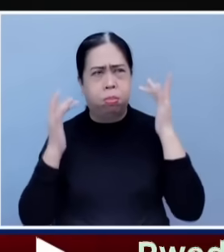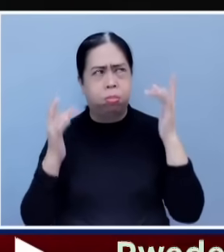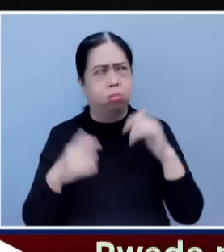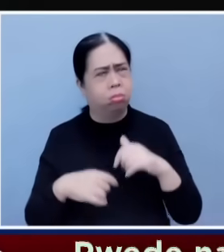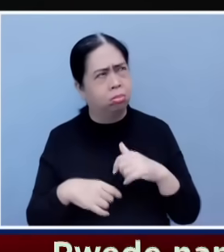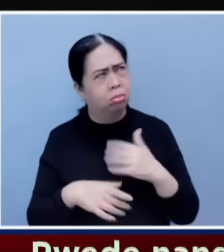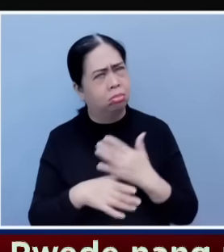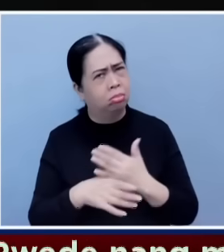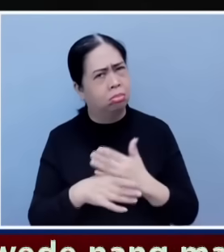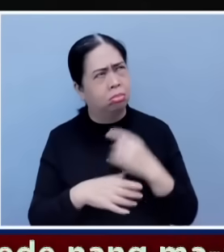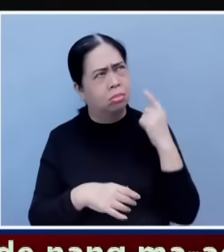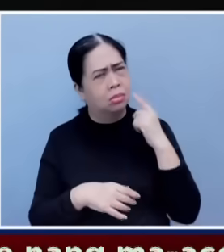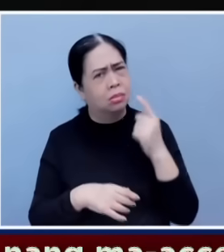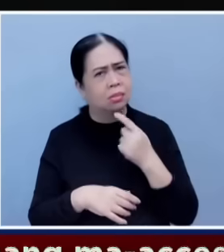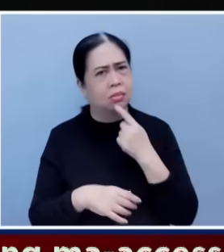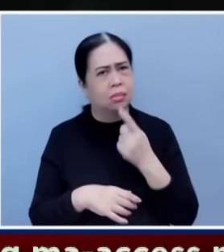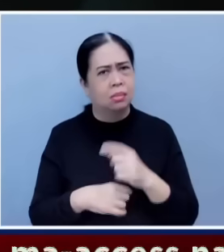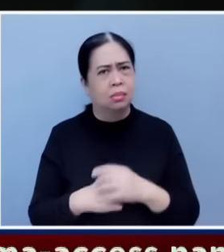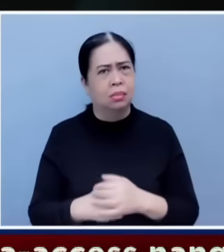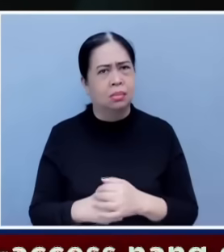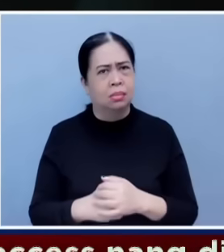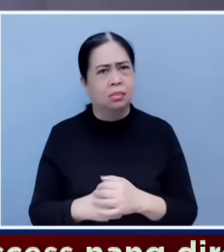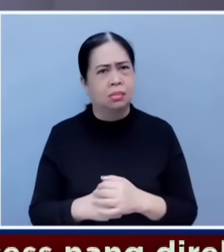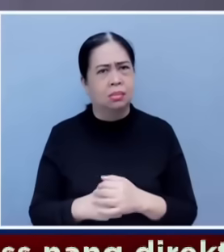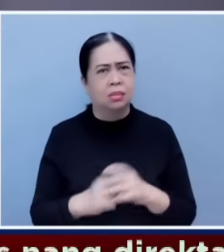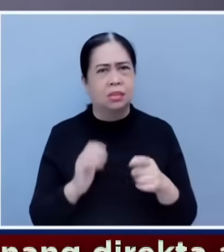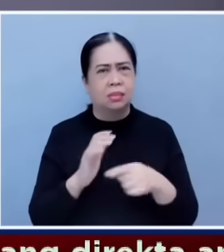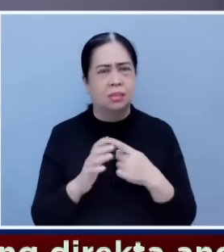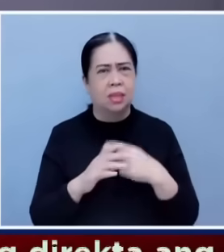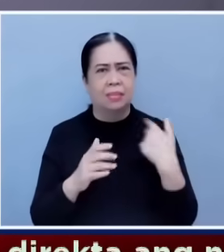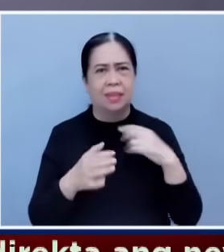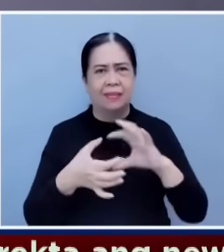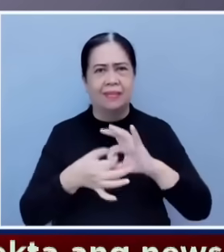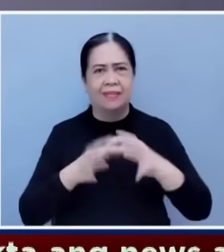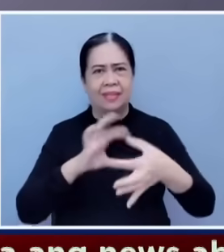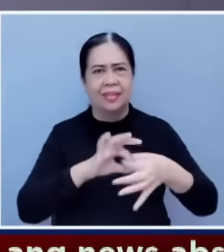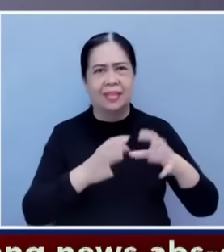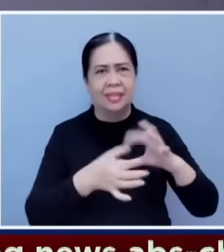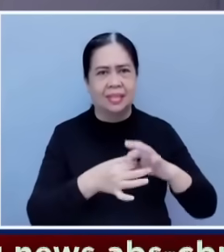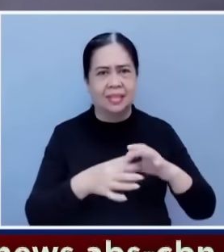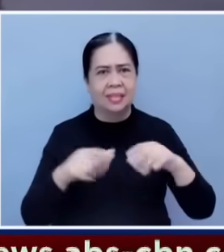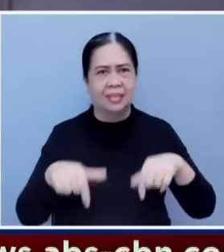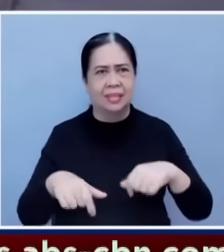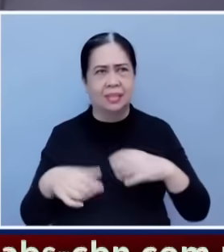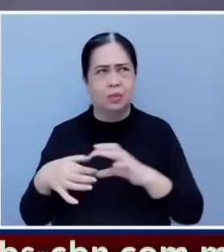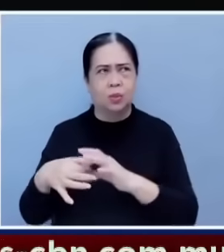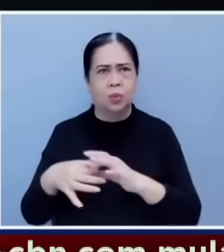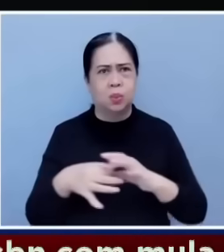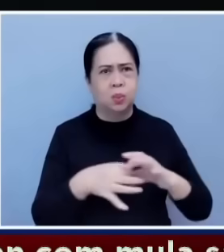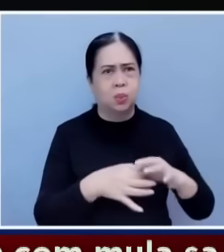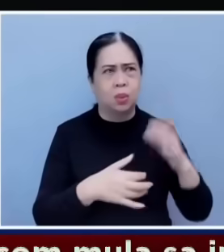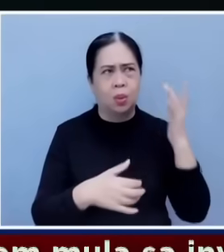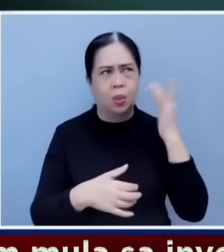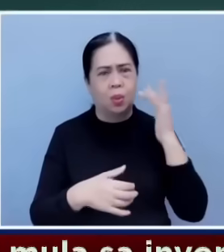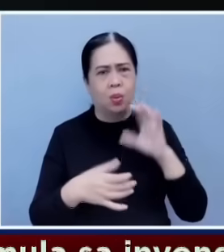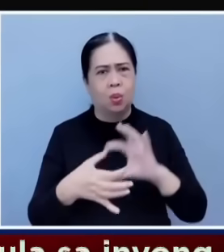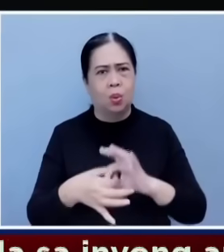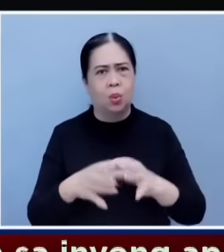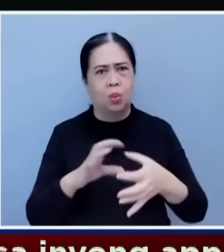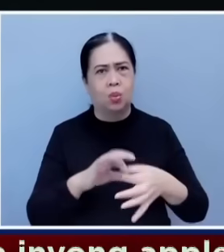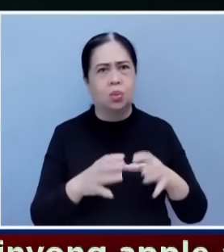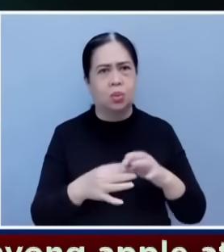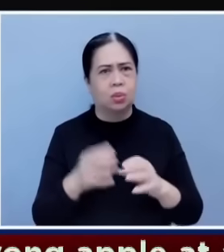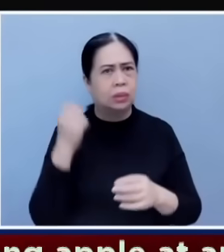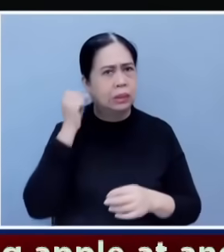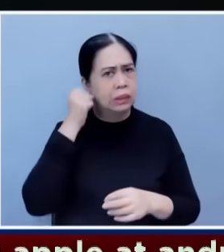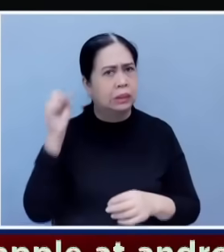Yung sabi pong naghihila ng kadena. Dito yon, dito yon. Dito po natunog yung ito,